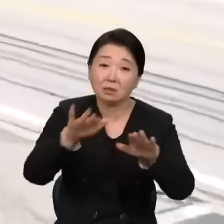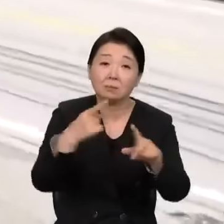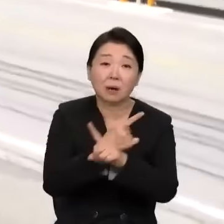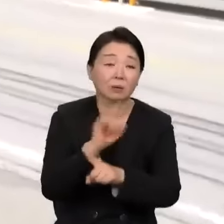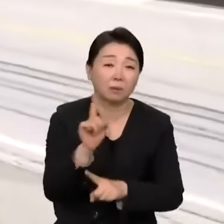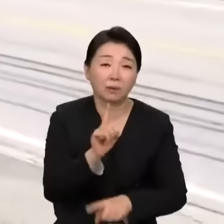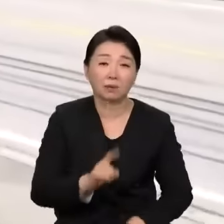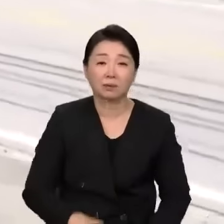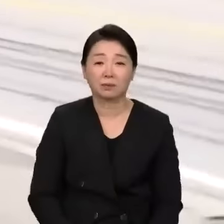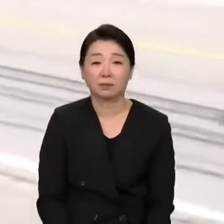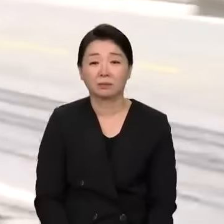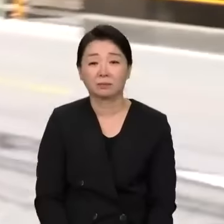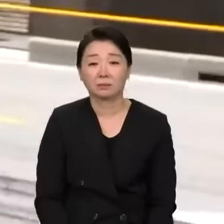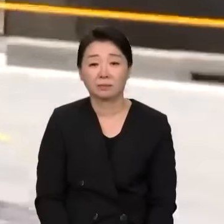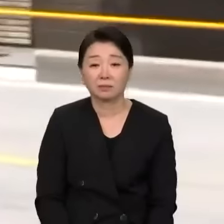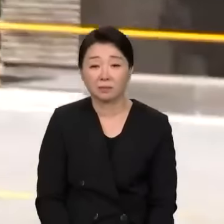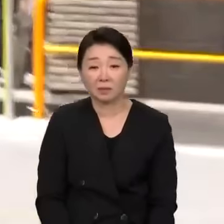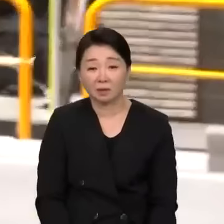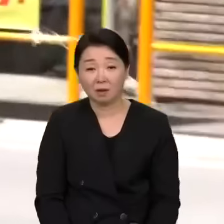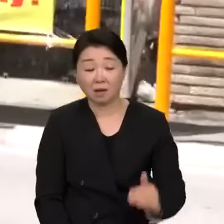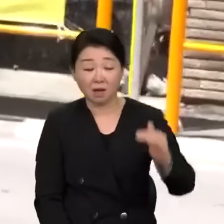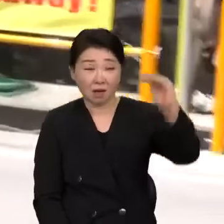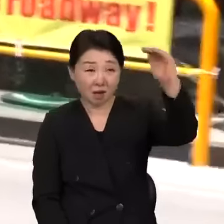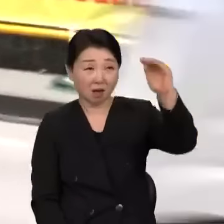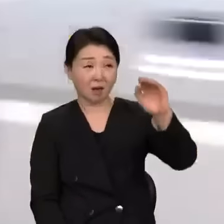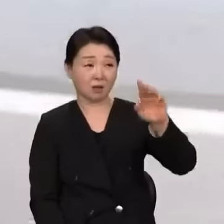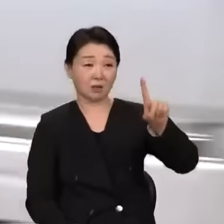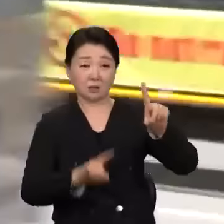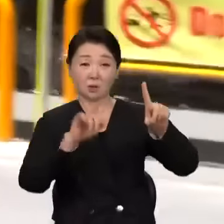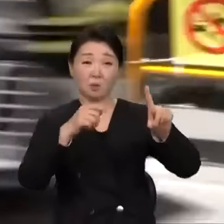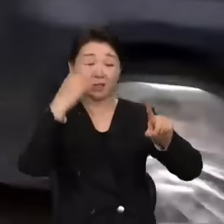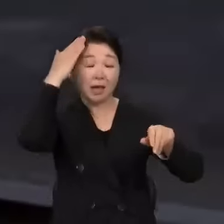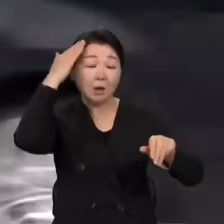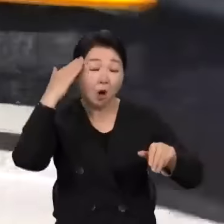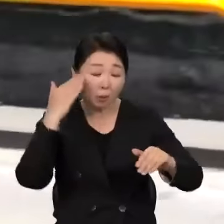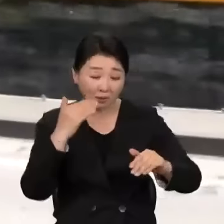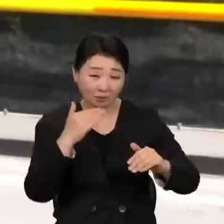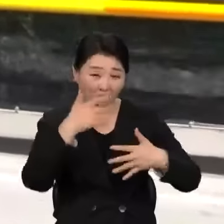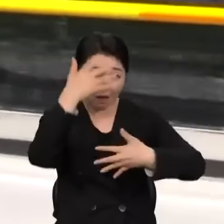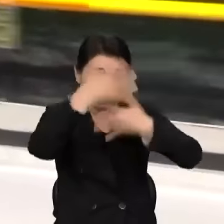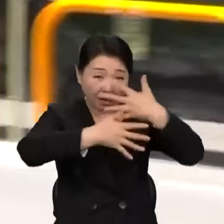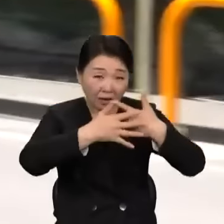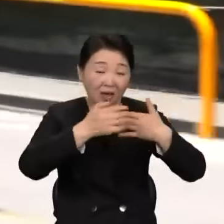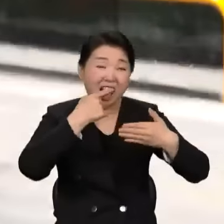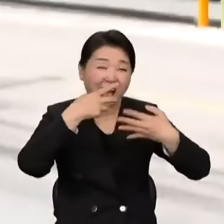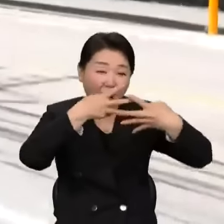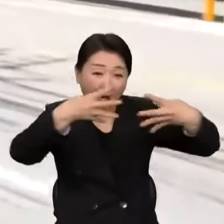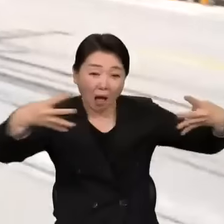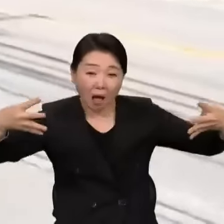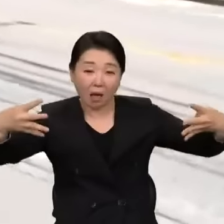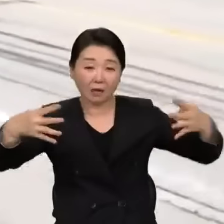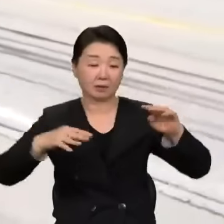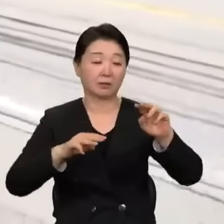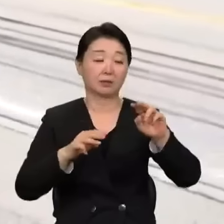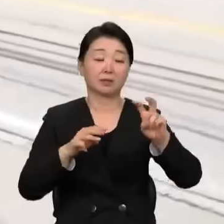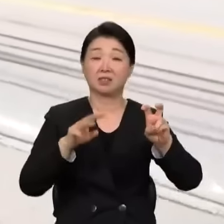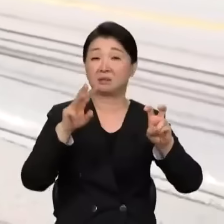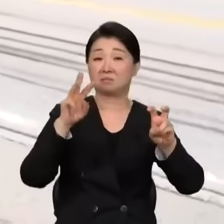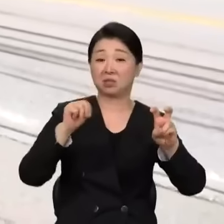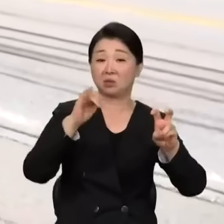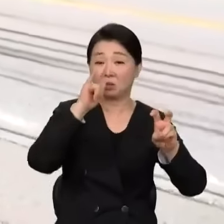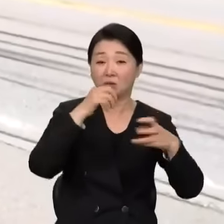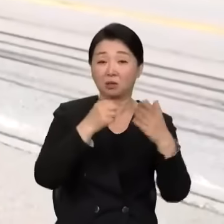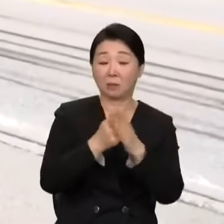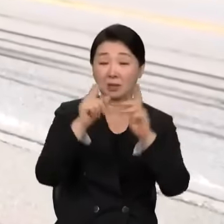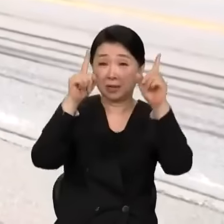현장을 찾아와 봤습니다. 높이 2.5m의 검정색 가림막과 펜스가 20m에 걸쳐서 쳐져 있기 때문에